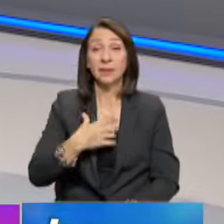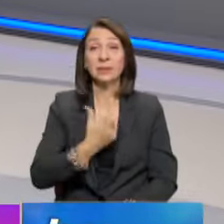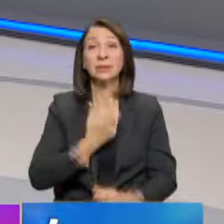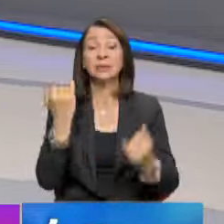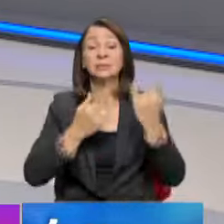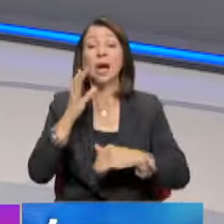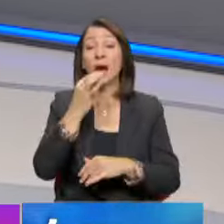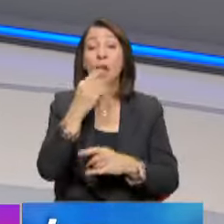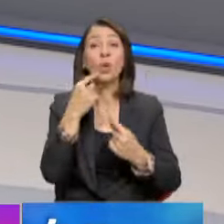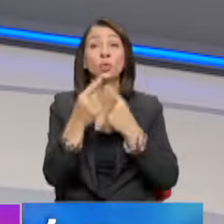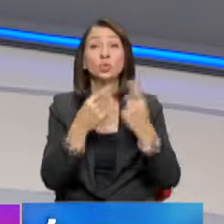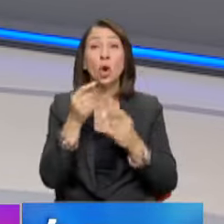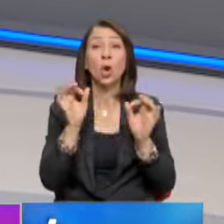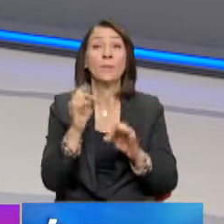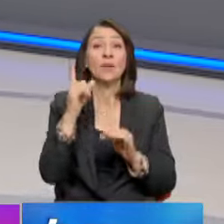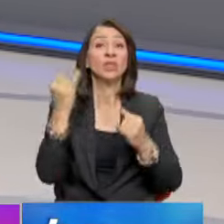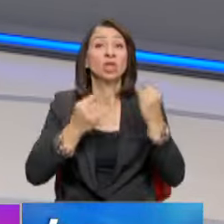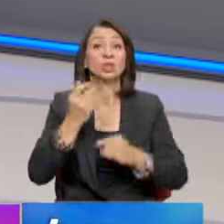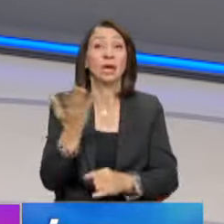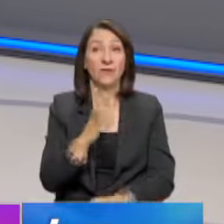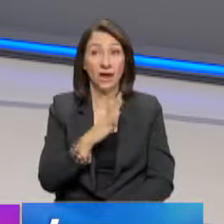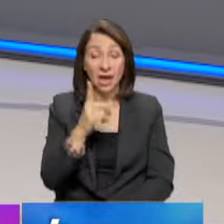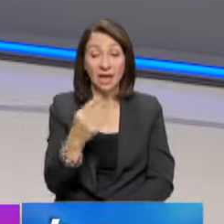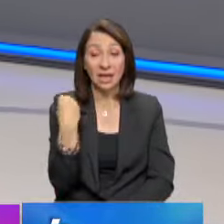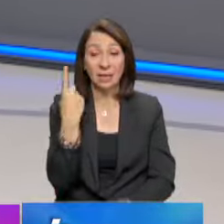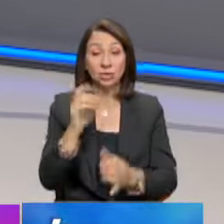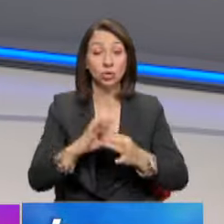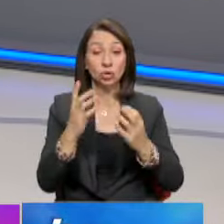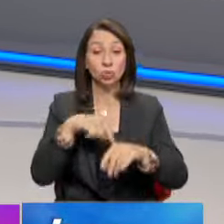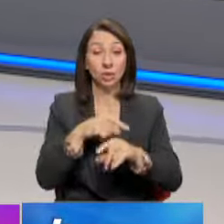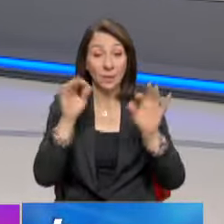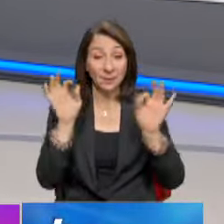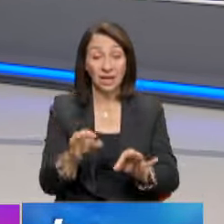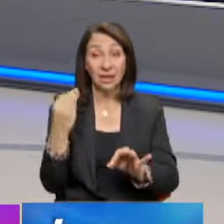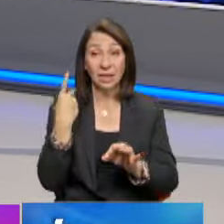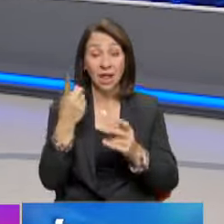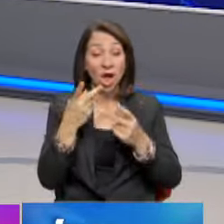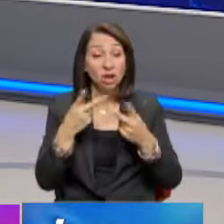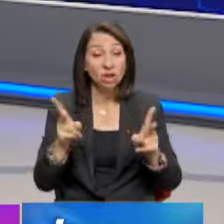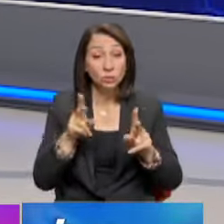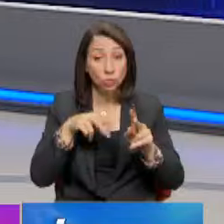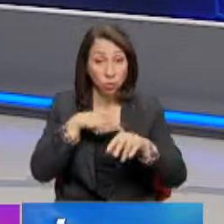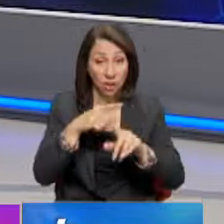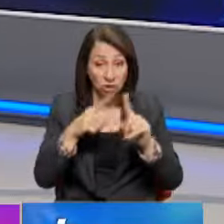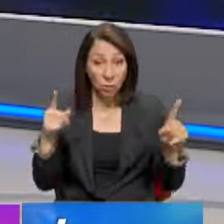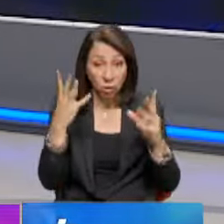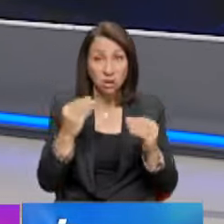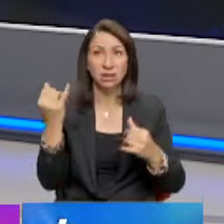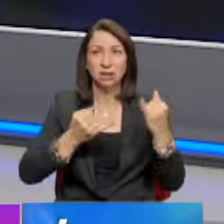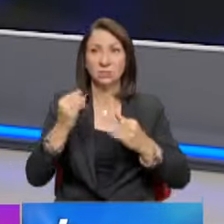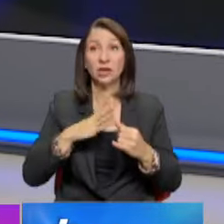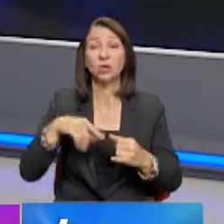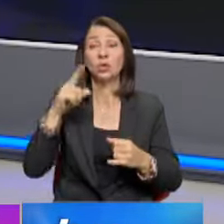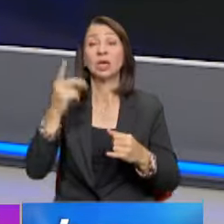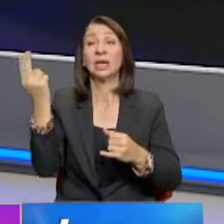tartışması değil, Ankara'nın konuştuğu önemli bir tartışma daha var. Yeni bir çözüm süreci mi başlayacak, yeni bir açılım süreci mi olacak tartışması var.